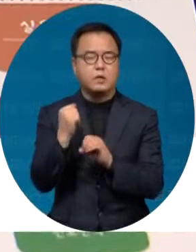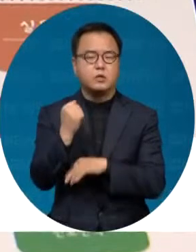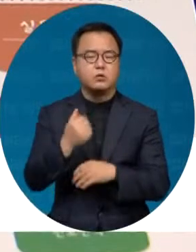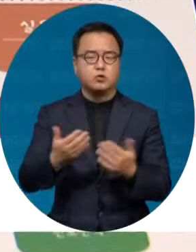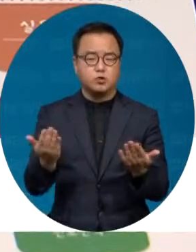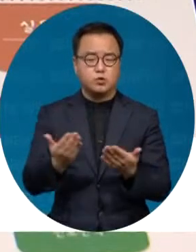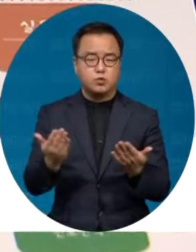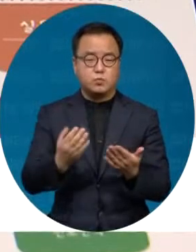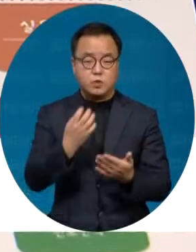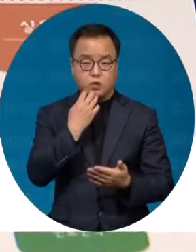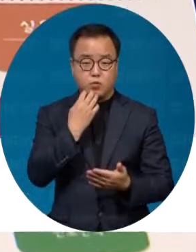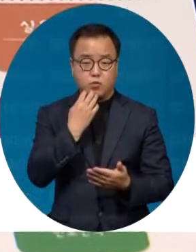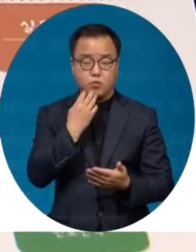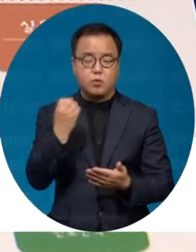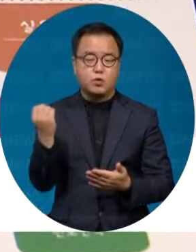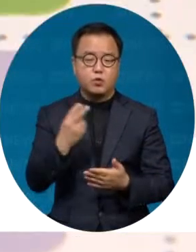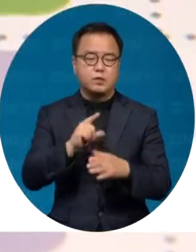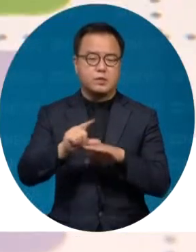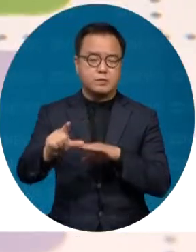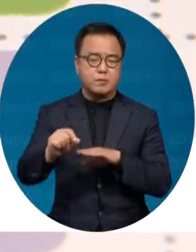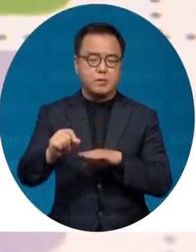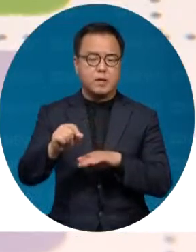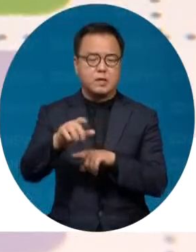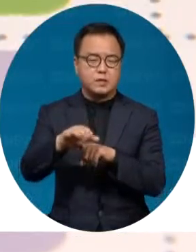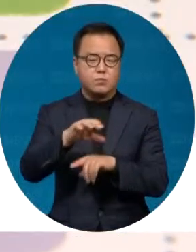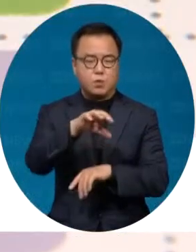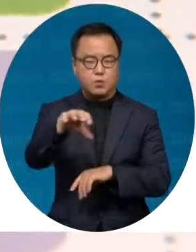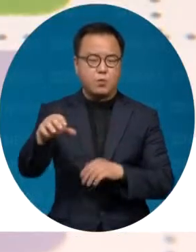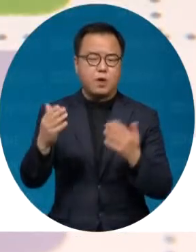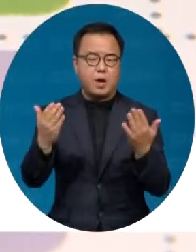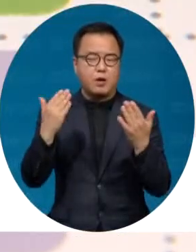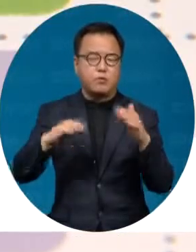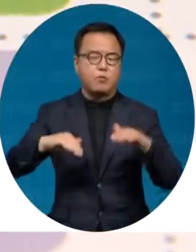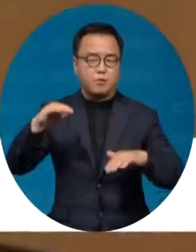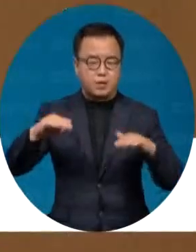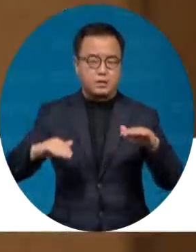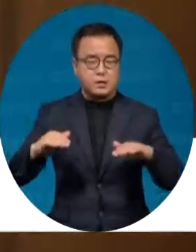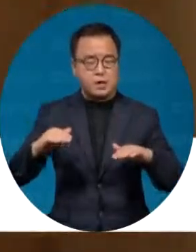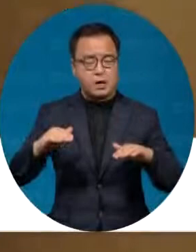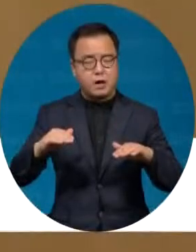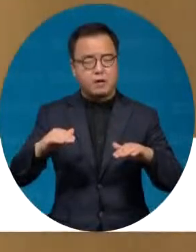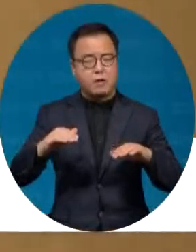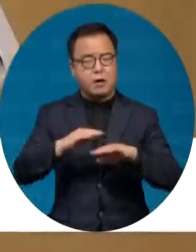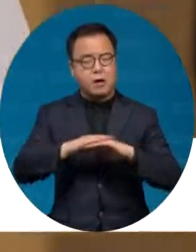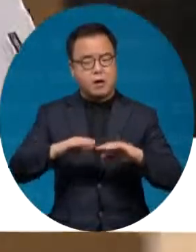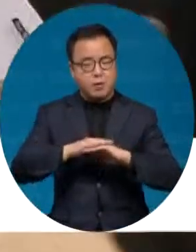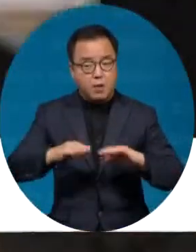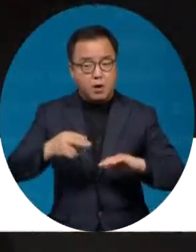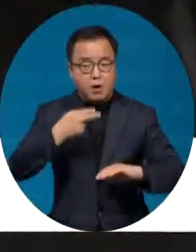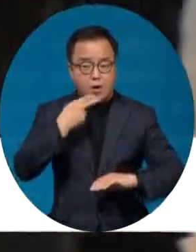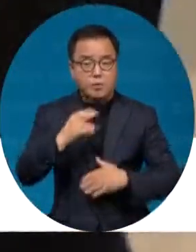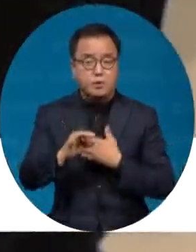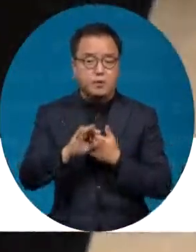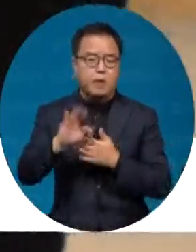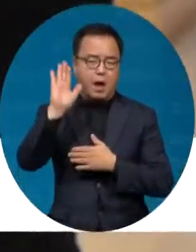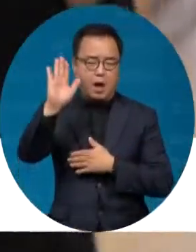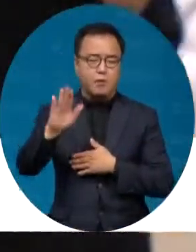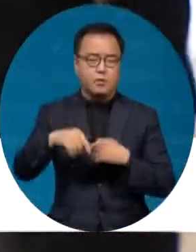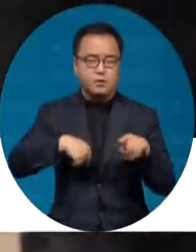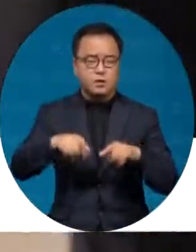지방에 있는 학교와 놈 손에 있는 학교가 다르거든요 격차가 있는 부분을 보안 하지 않는다 라면서 이 정책이